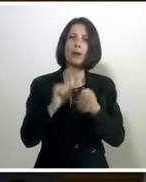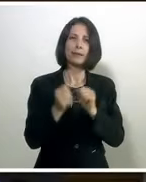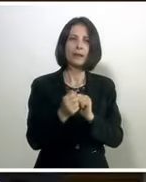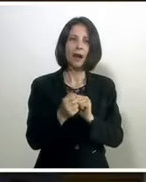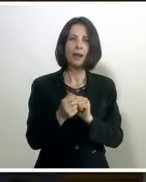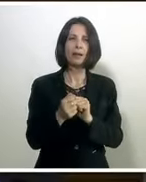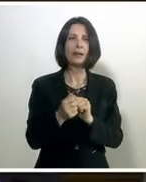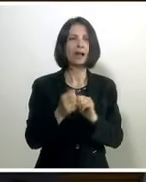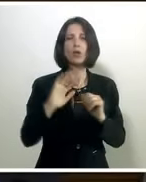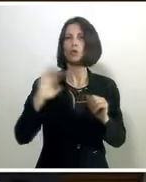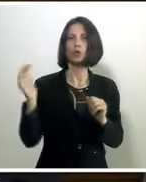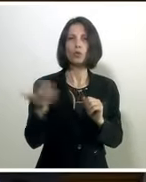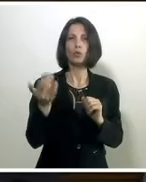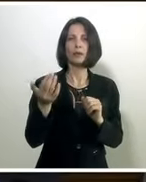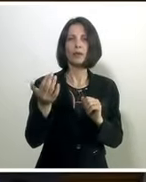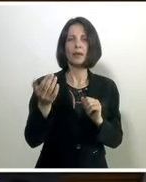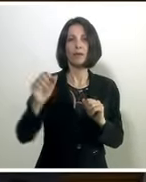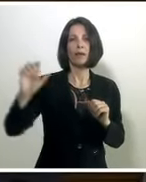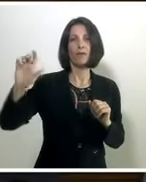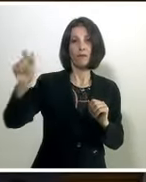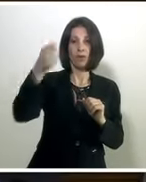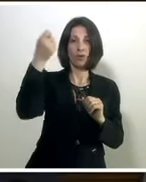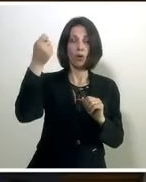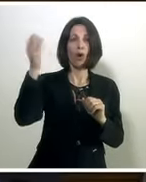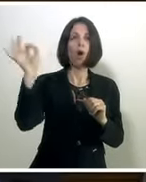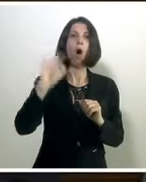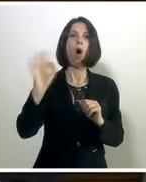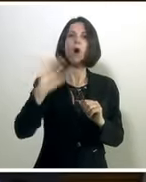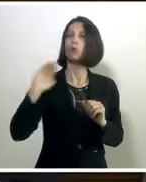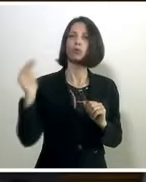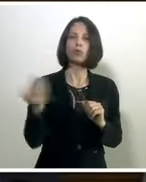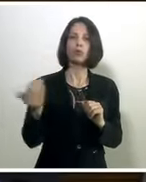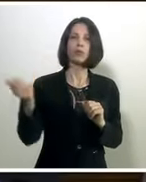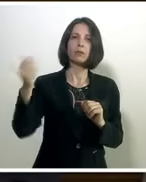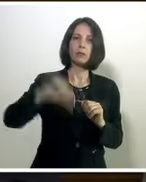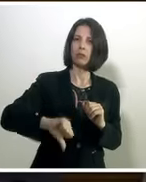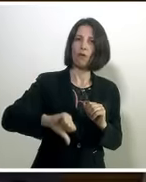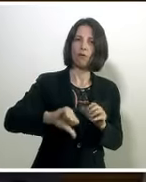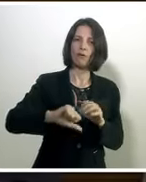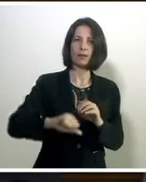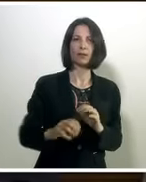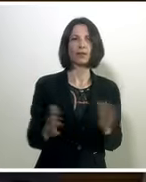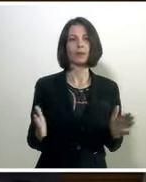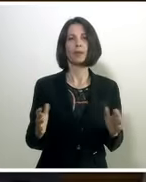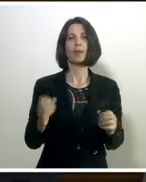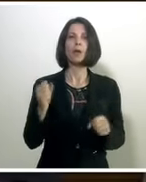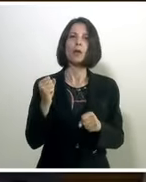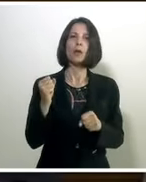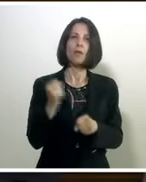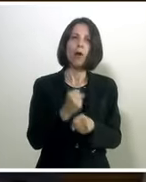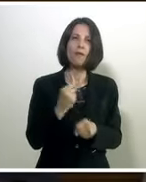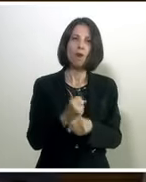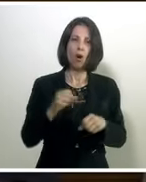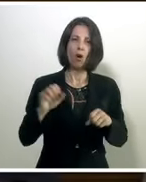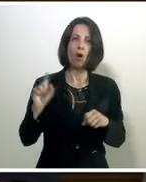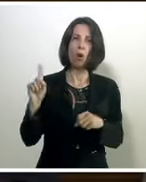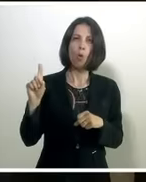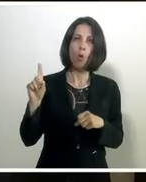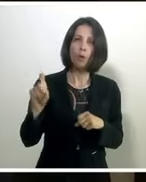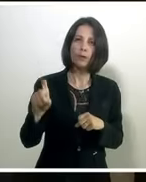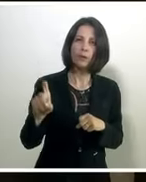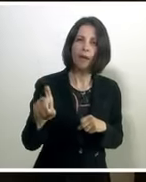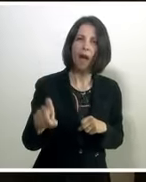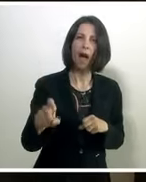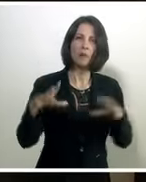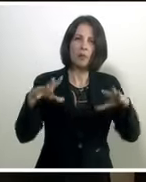vincitori o tutti sconfitti una battaglia che deve diventare per tutti un impegno quotidiano un vincolo morale che dobbiamo